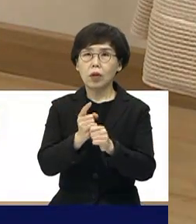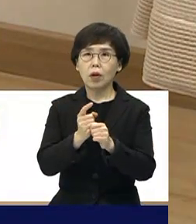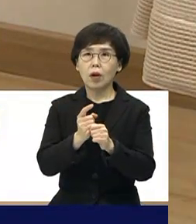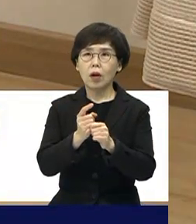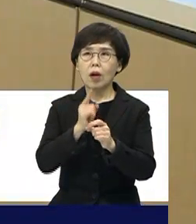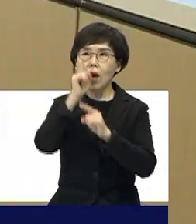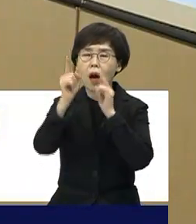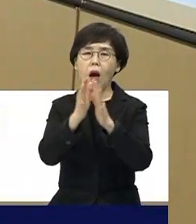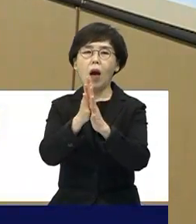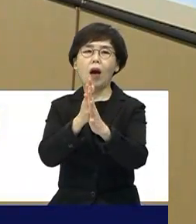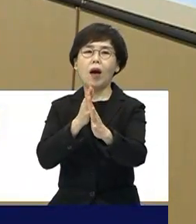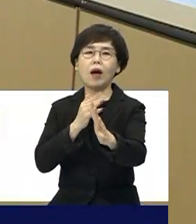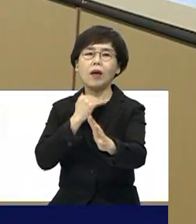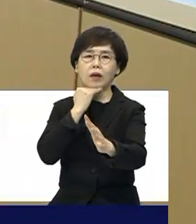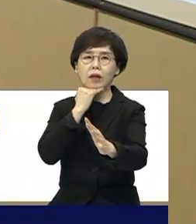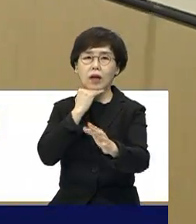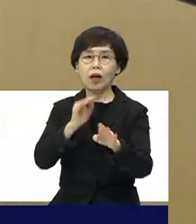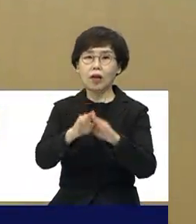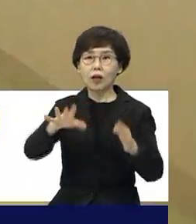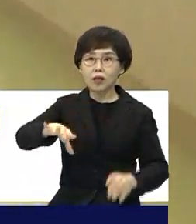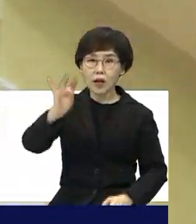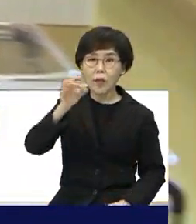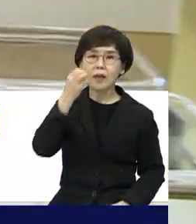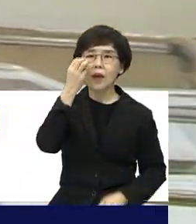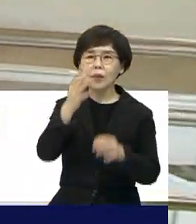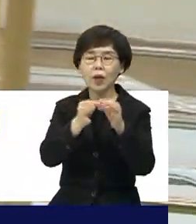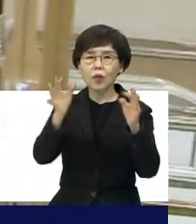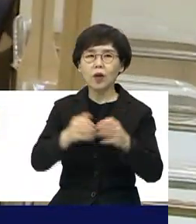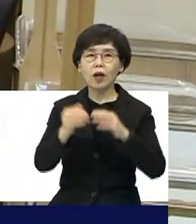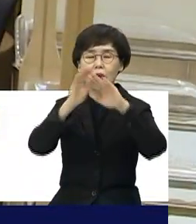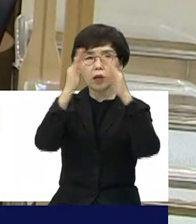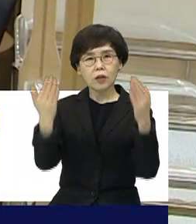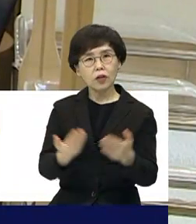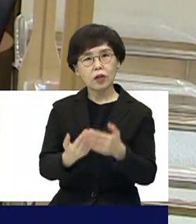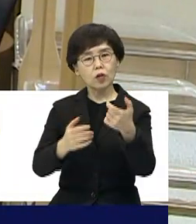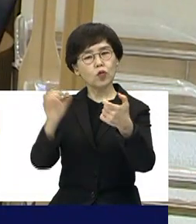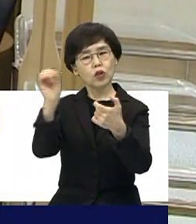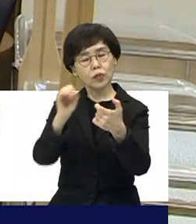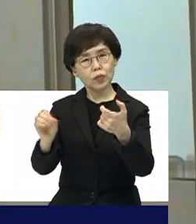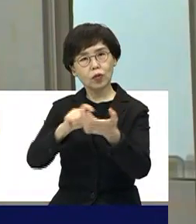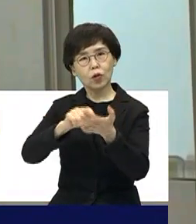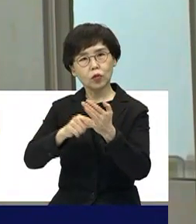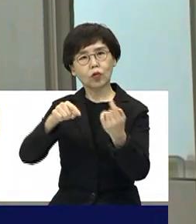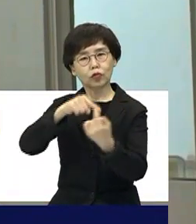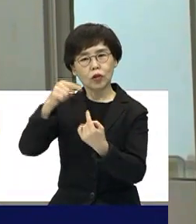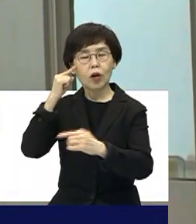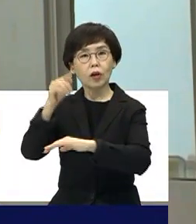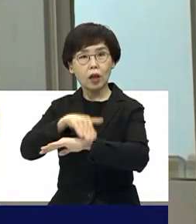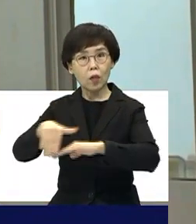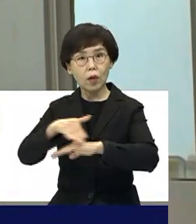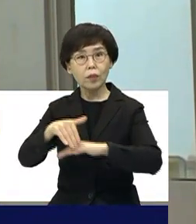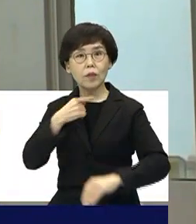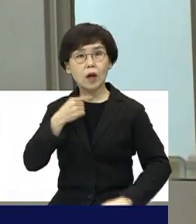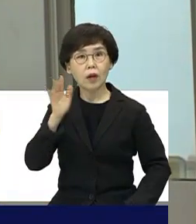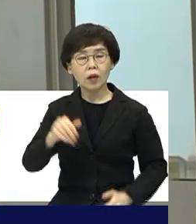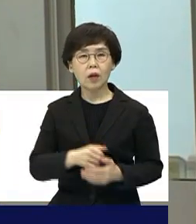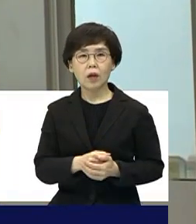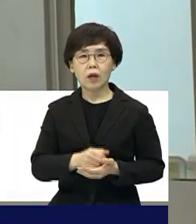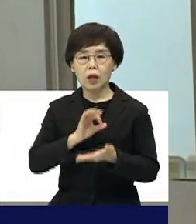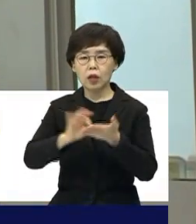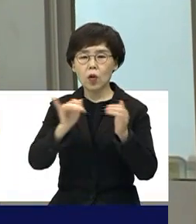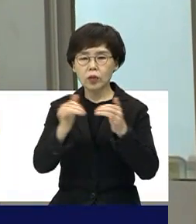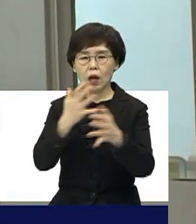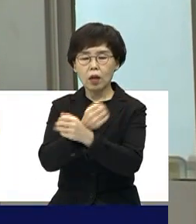섰습니다. 개원 초기 3개월간은 전체 60% 선에서 운영할 예정이었지만